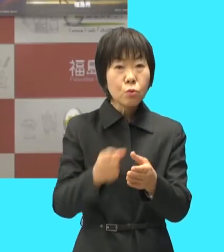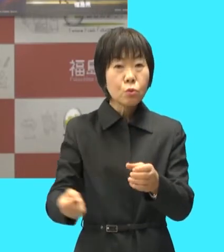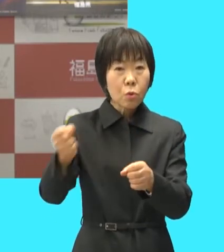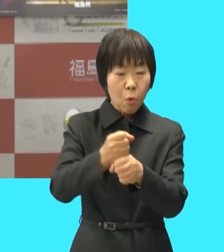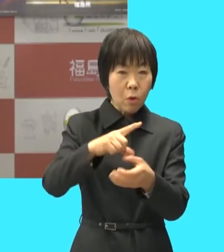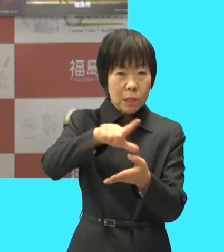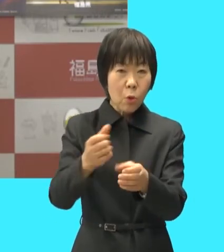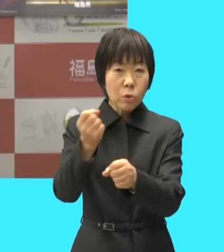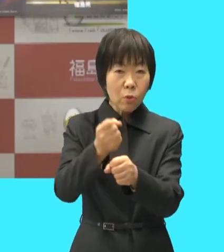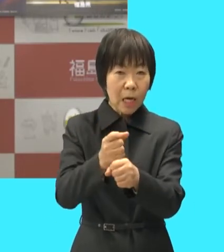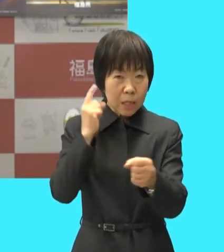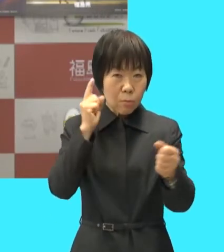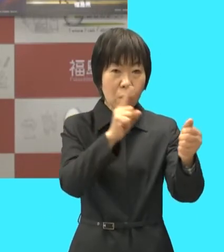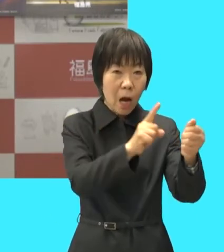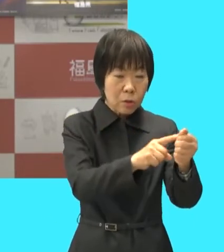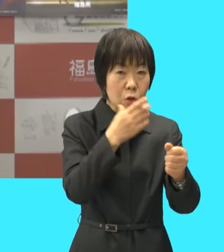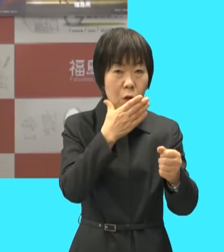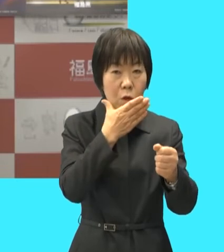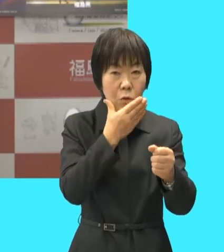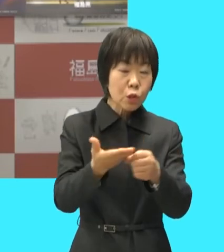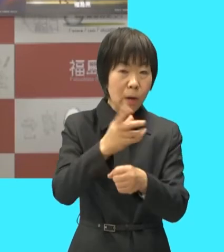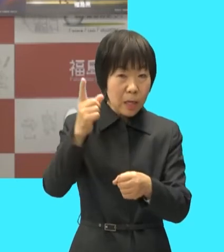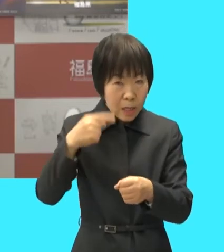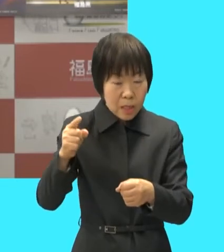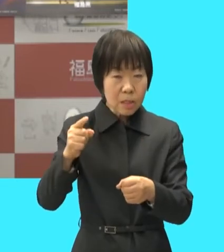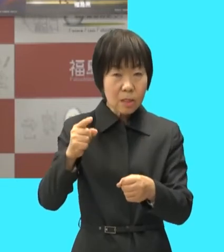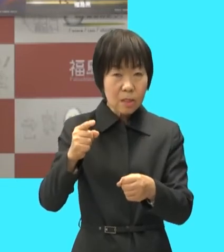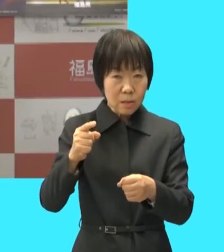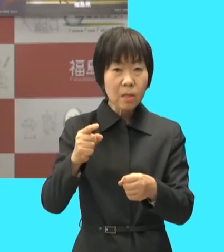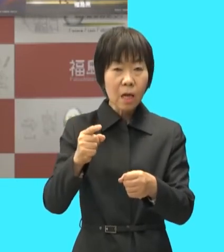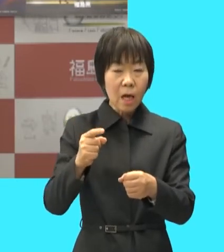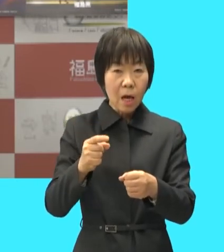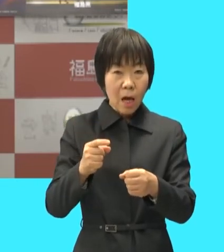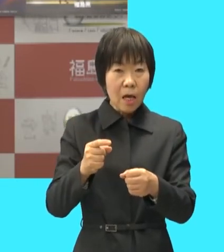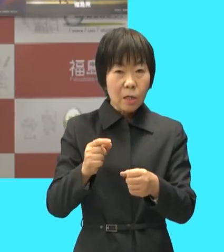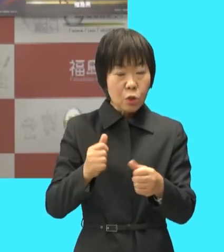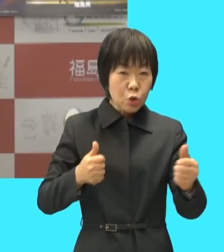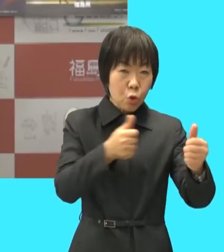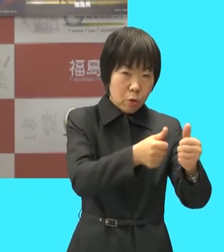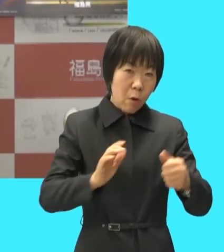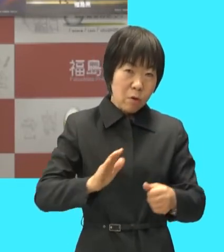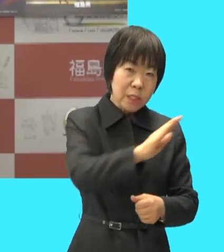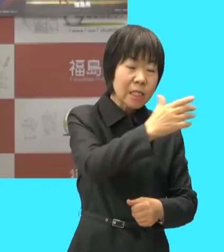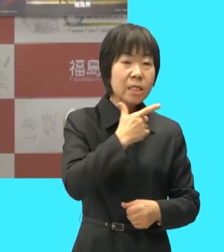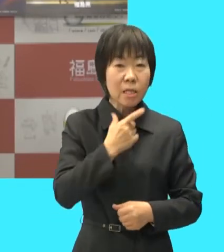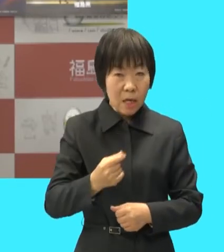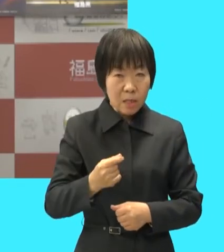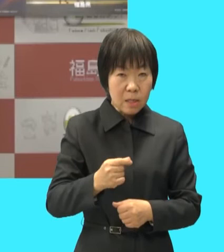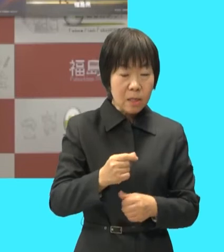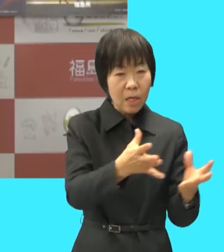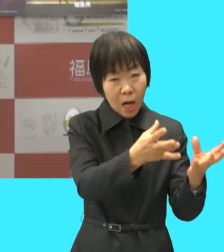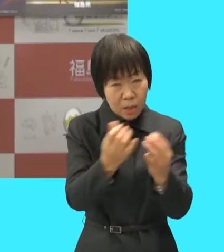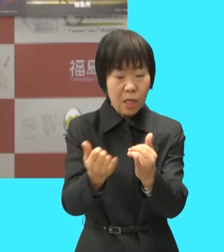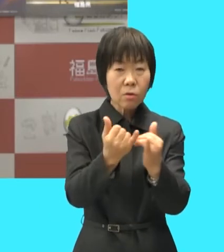福島県として挑戦を進化させたいということをかねがね言っておりますが、いろんな多くの方の力を巻き込ん